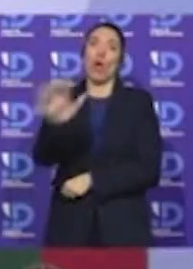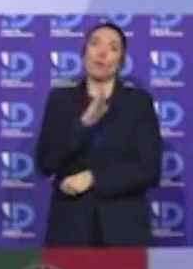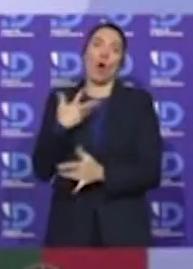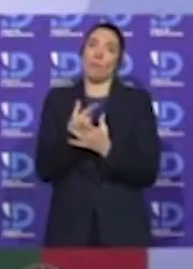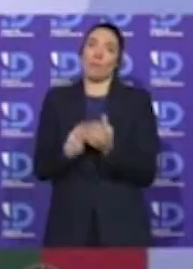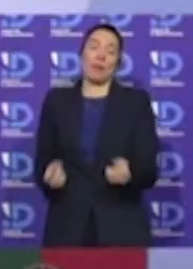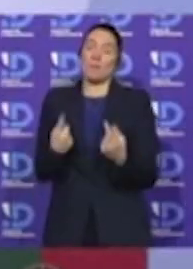europei